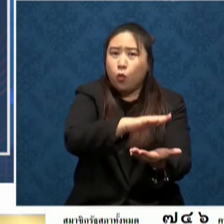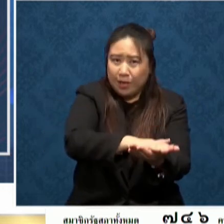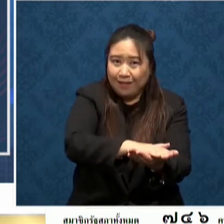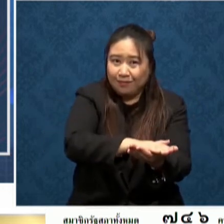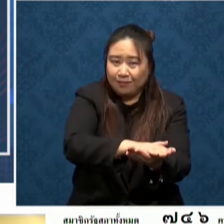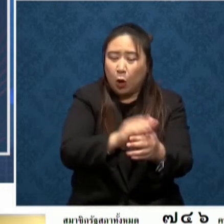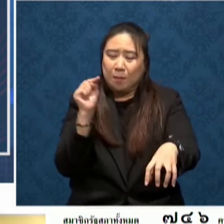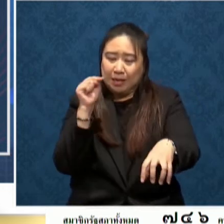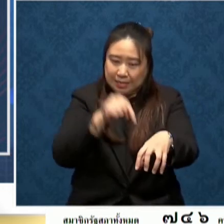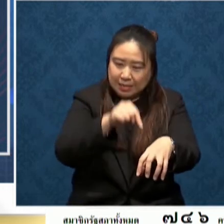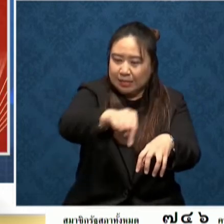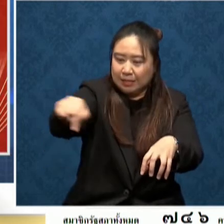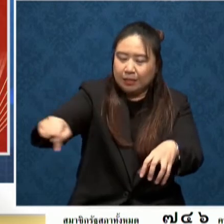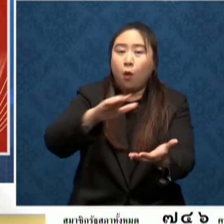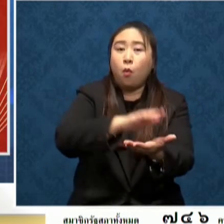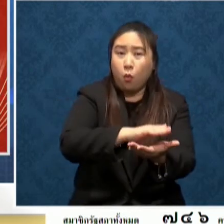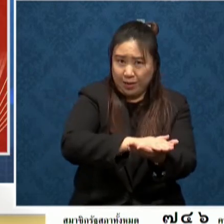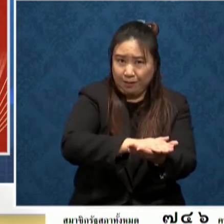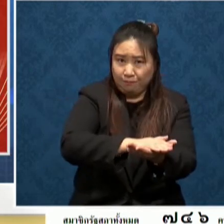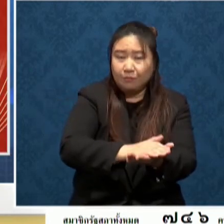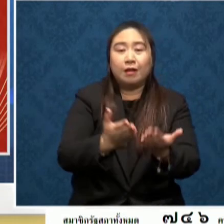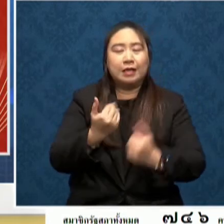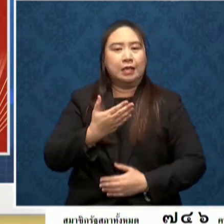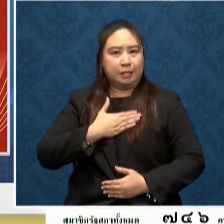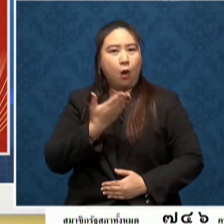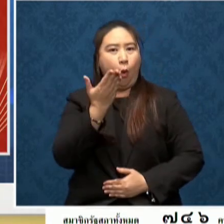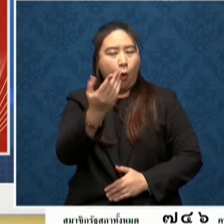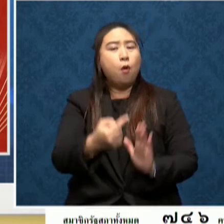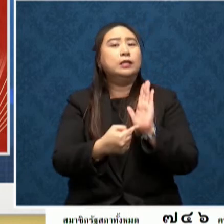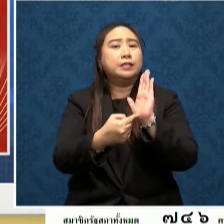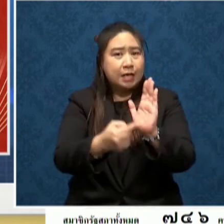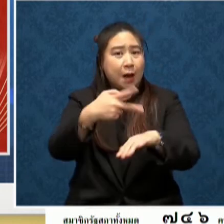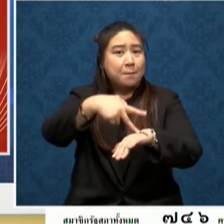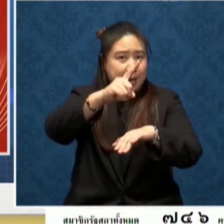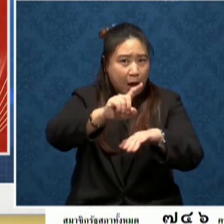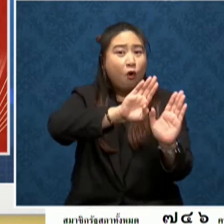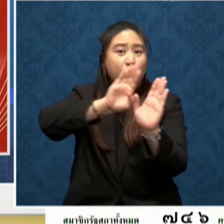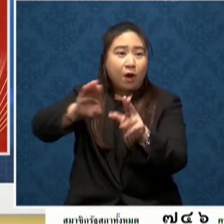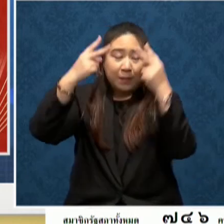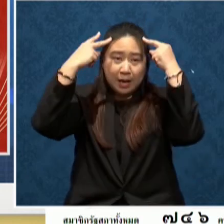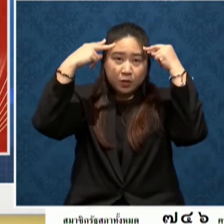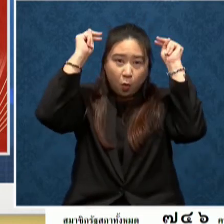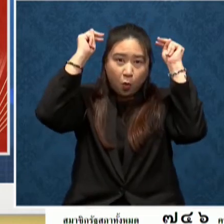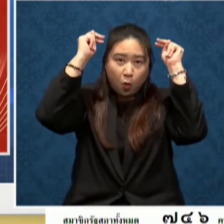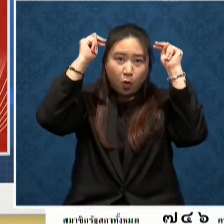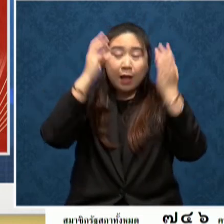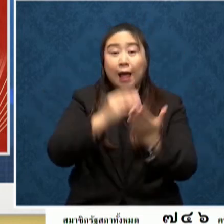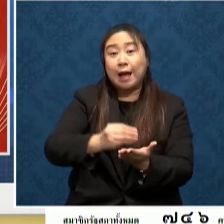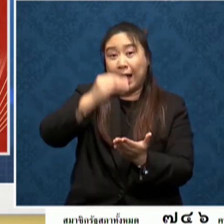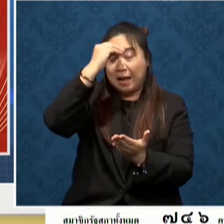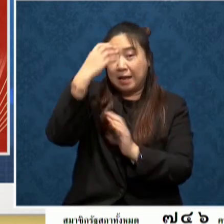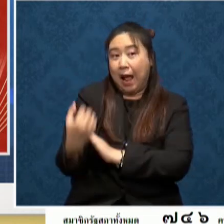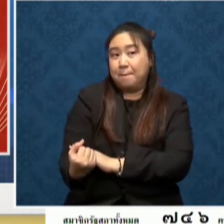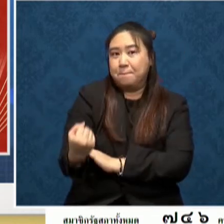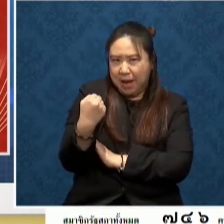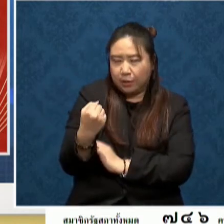ะโดยที่ฉันขอเสนอท่านประทานฝากไปถึงท่านใยกว่าในการกระชนาดการศึษาท่านต้กระ